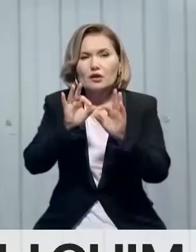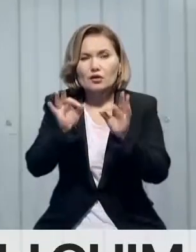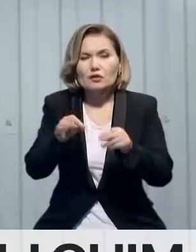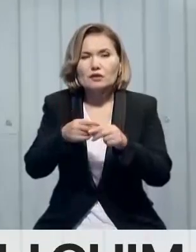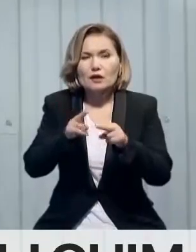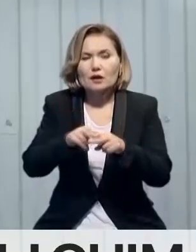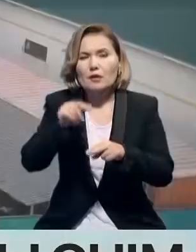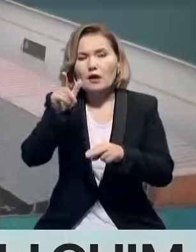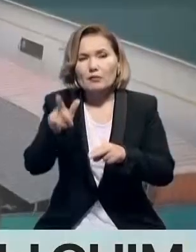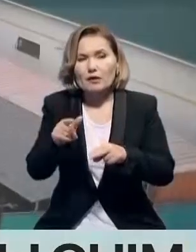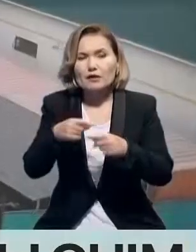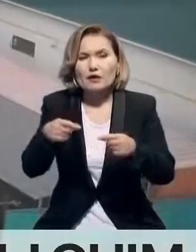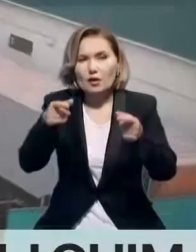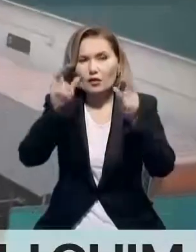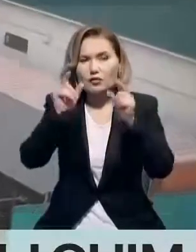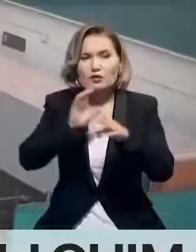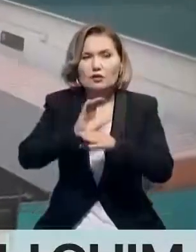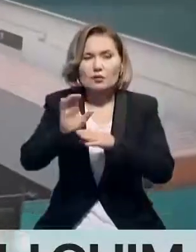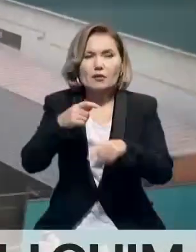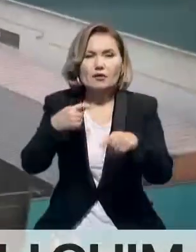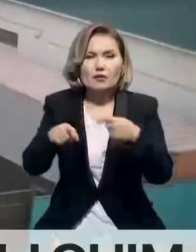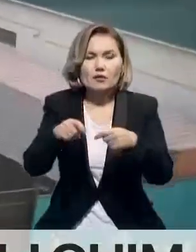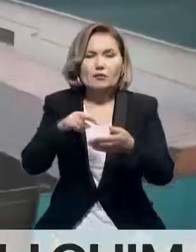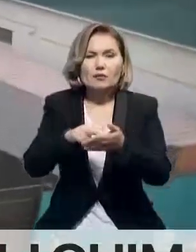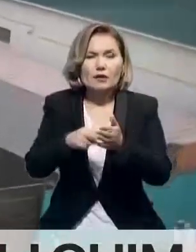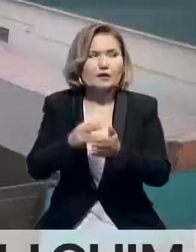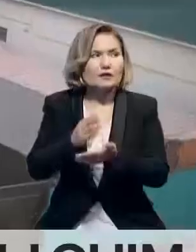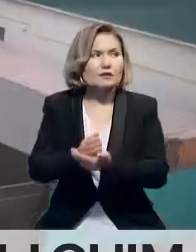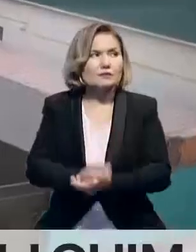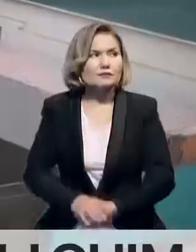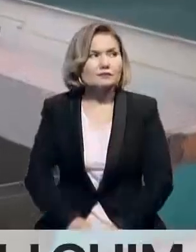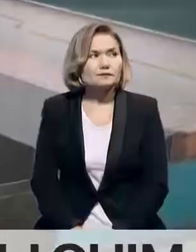құты мен көзілдірік шығаруды бастамақ. Қамбар Бекенов, Ахан Алиев, Қызылорда, Хабар 24.